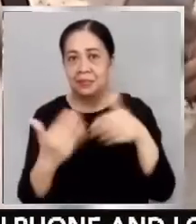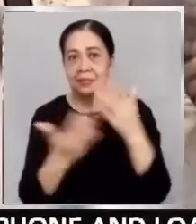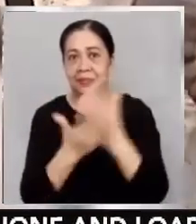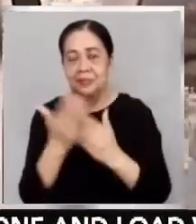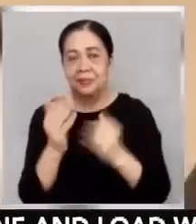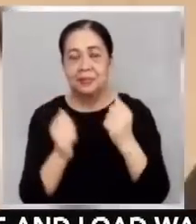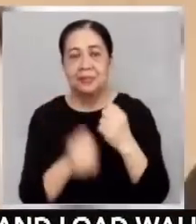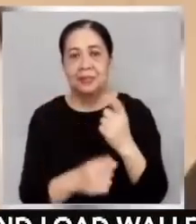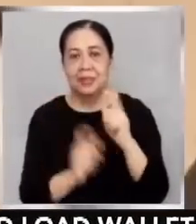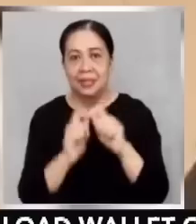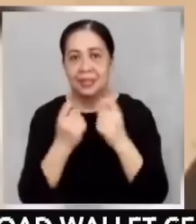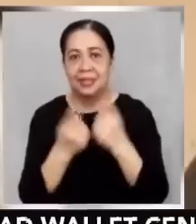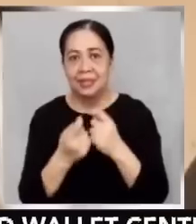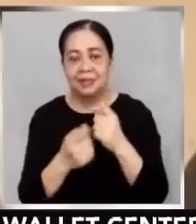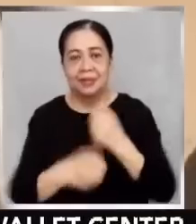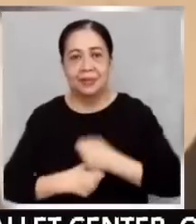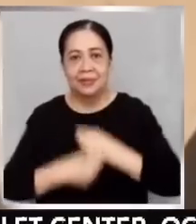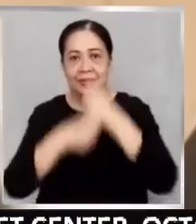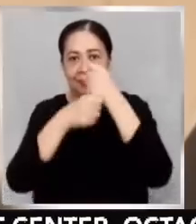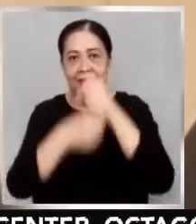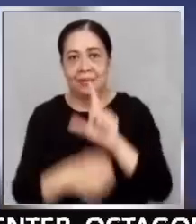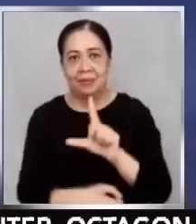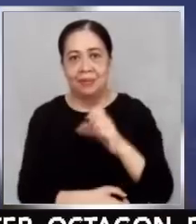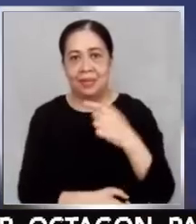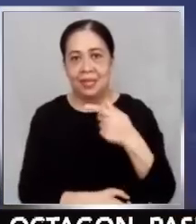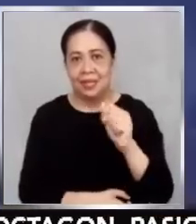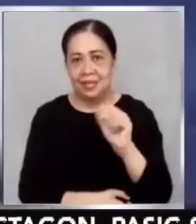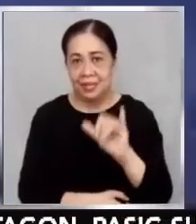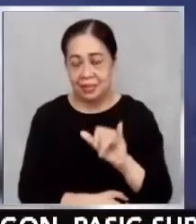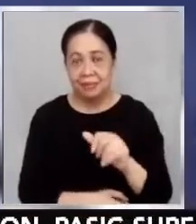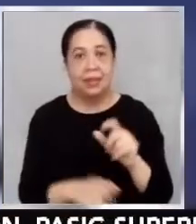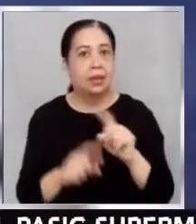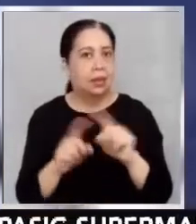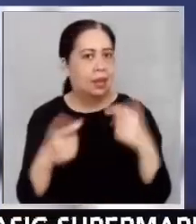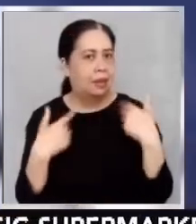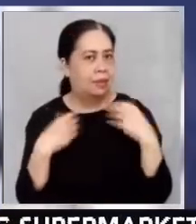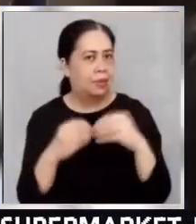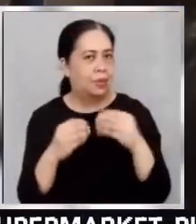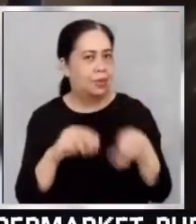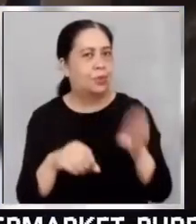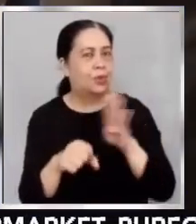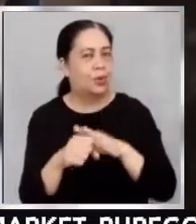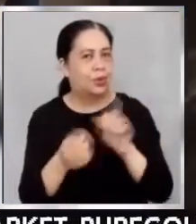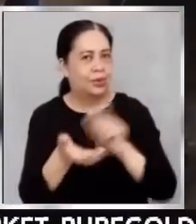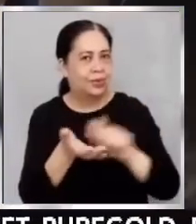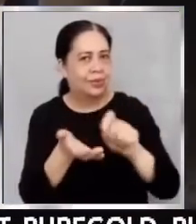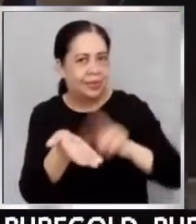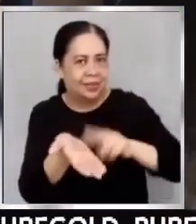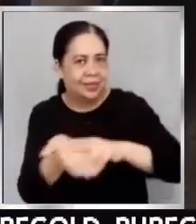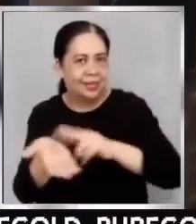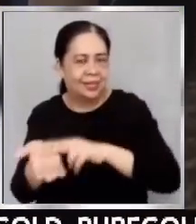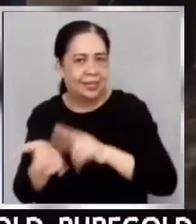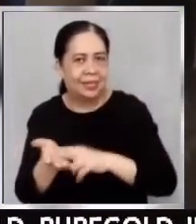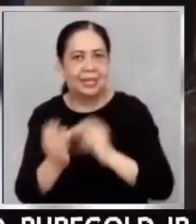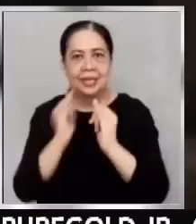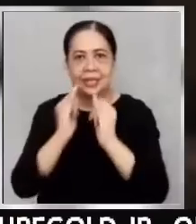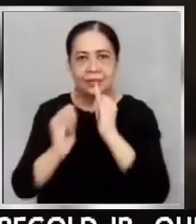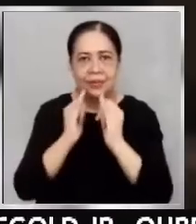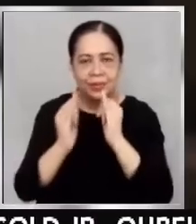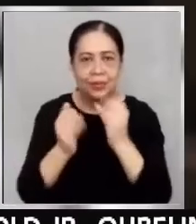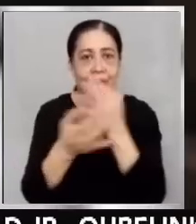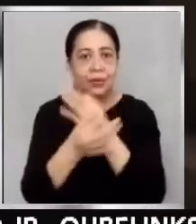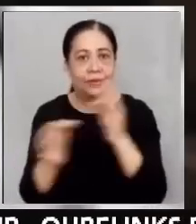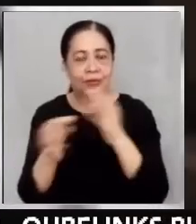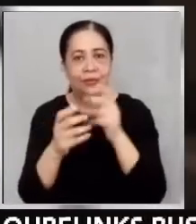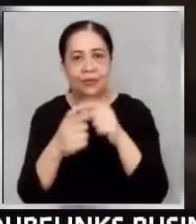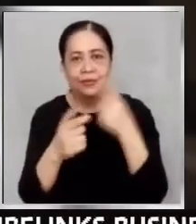ng Voltes 5 Legacy. Hindi lang yan, dahil may bonus pang autograph signing, panel interview, at libreng screening ng Voltes